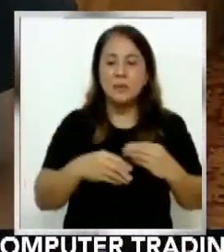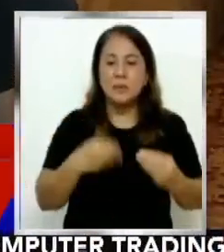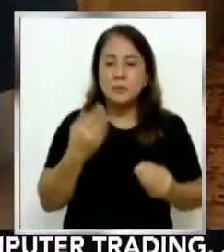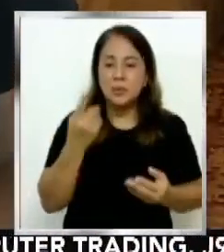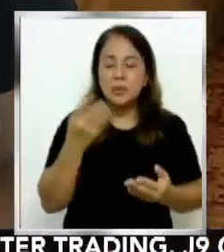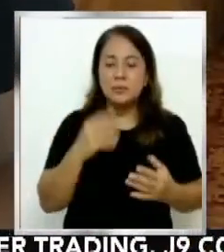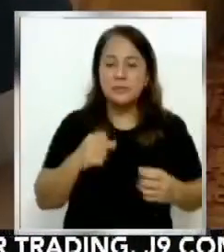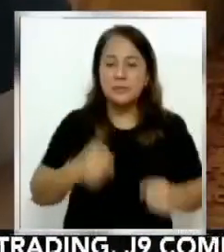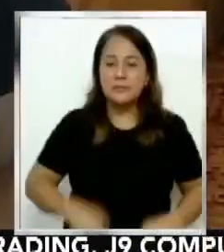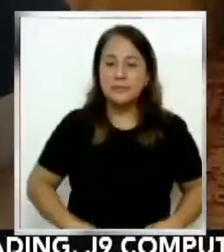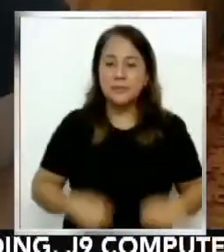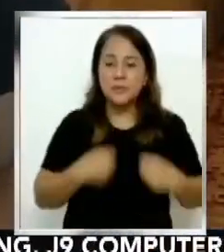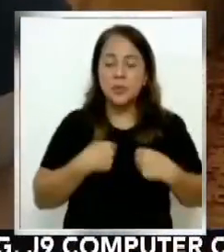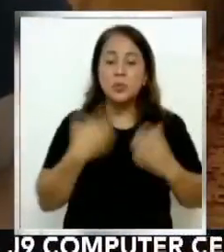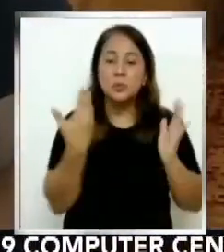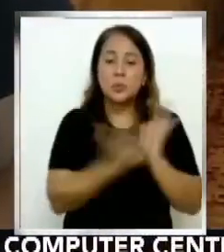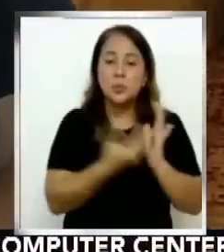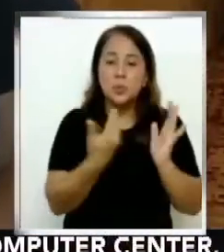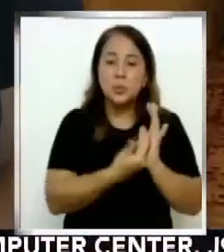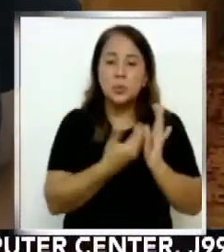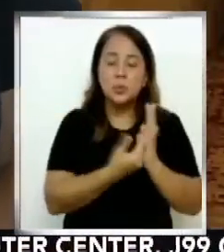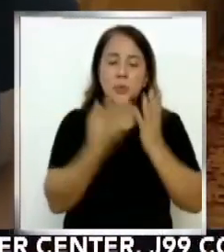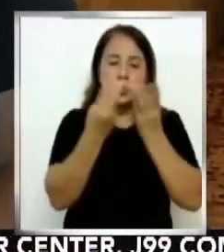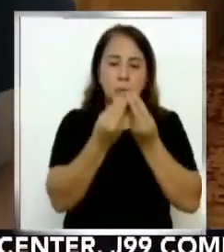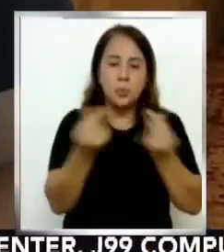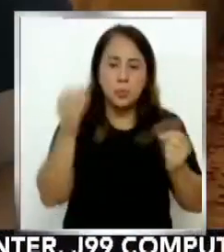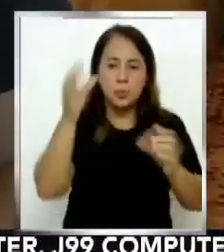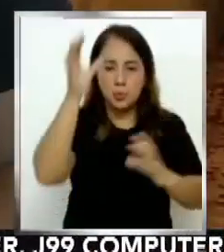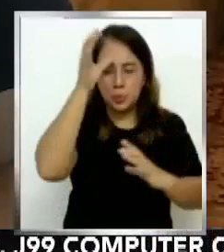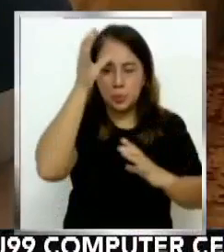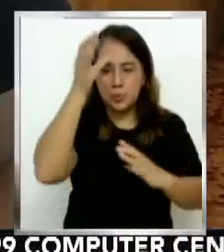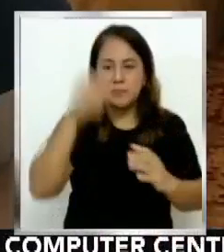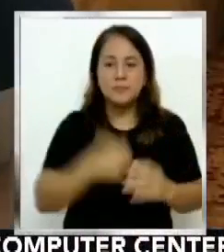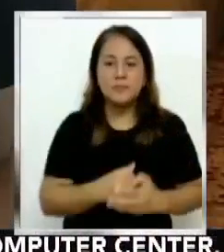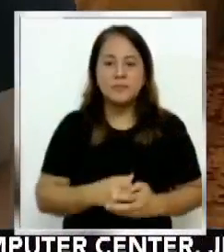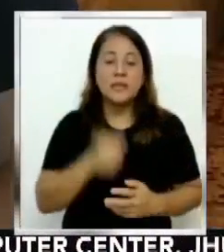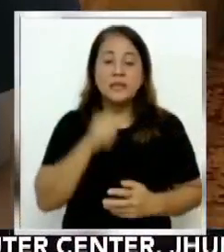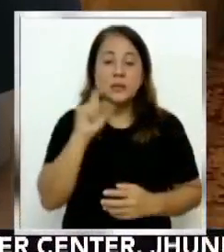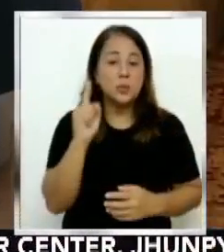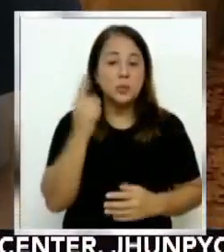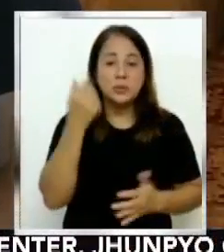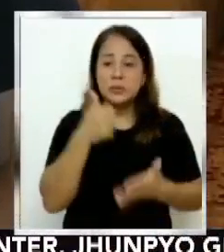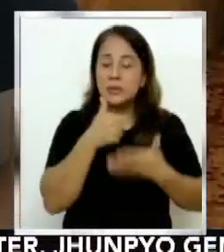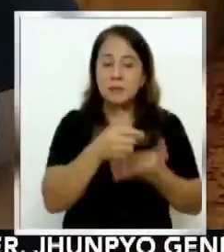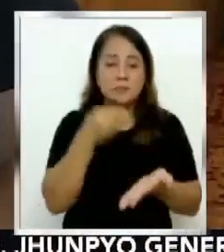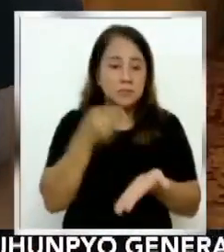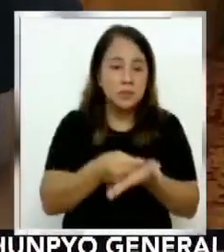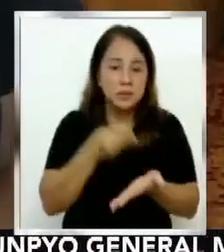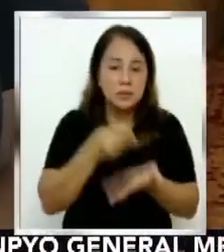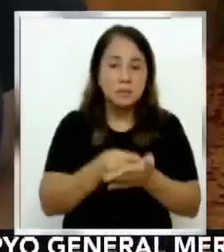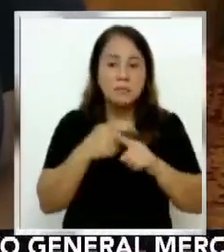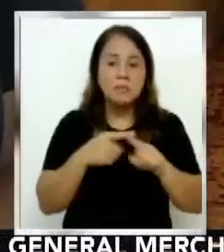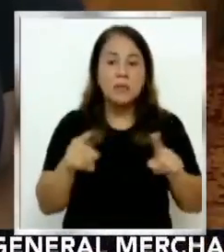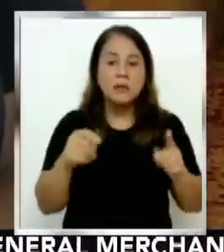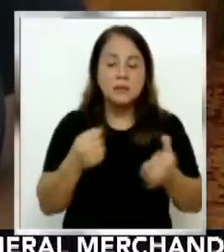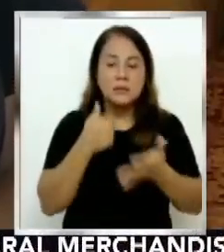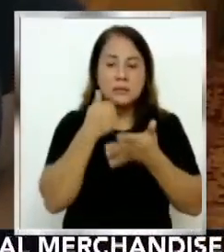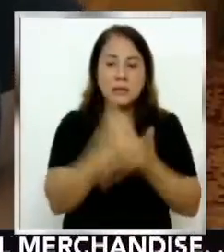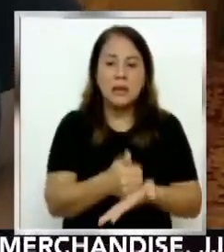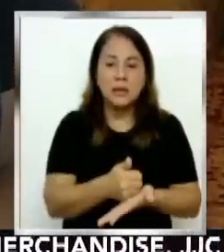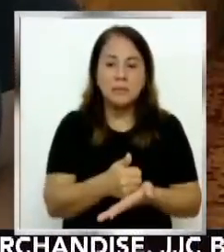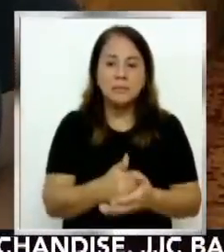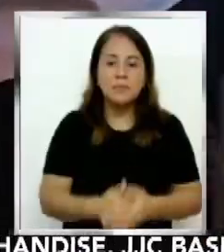patunay na maaaring gumaling sa sakit na cancer. Hindi lamang sa tulong pinansyal, kundi pati na rin sa tulong ng